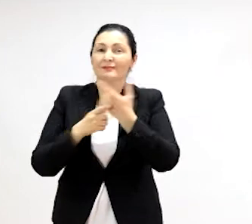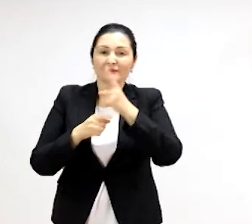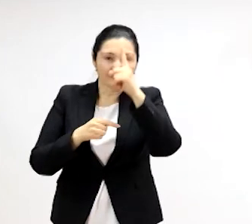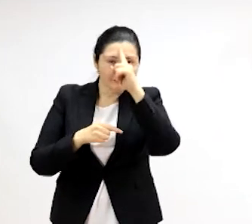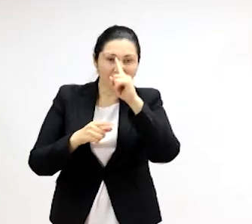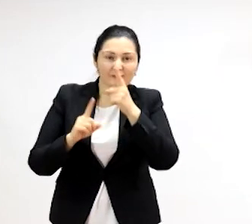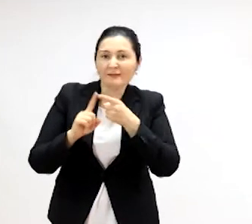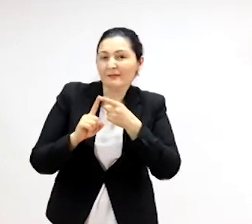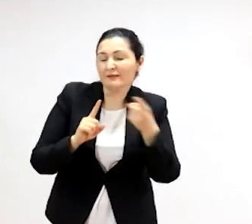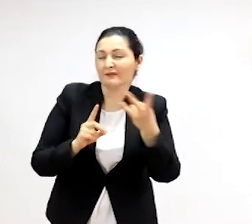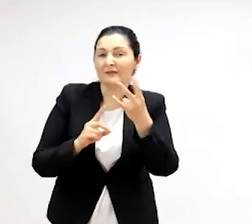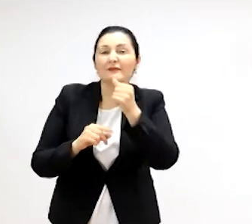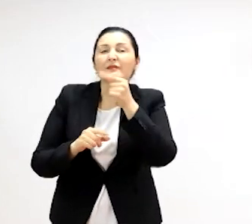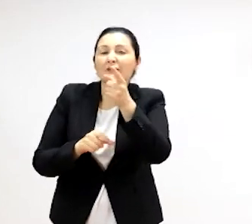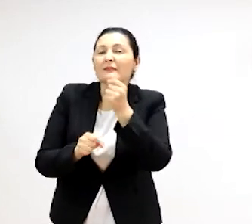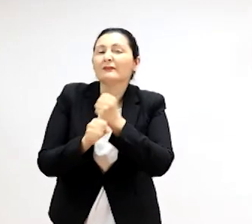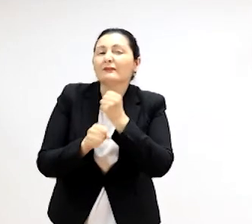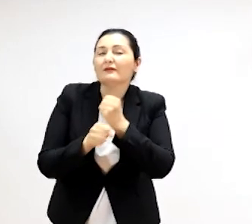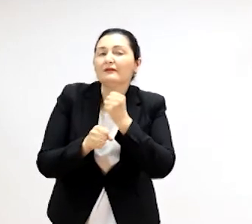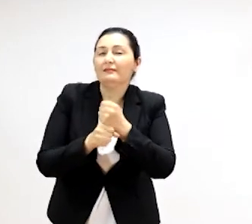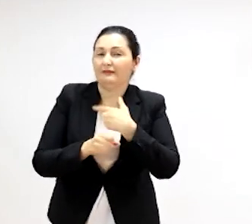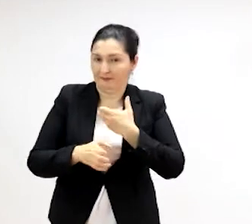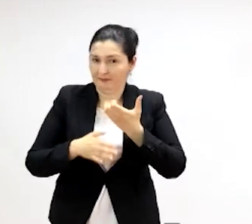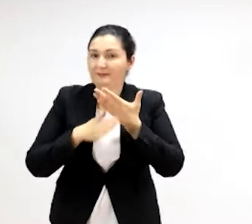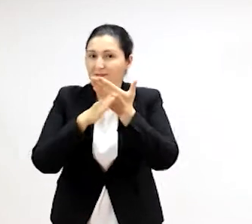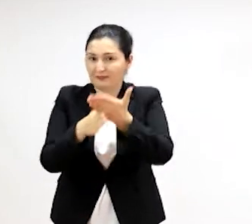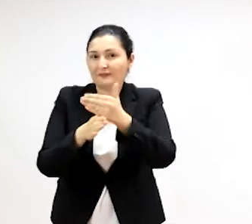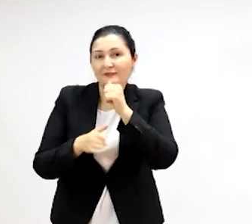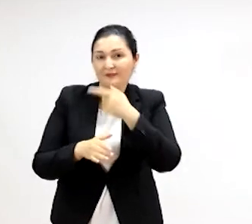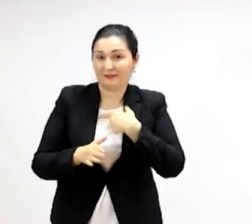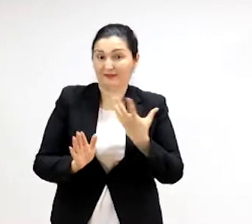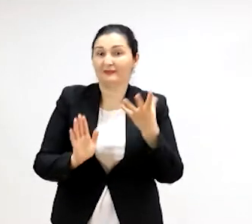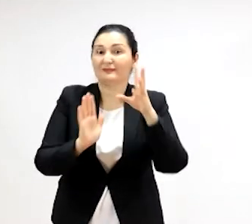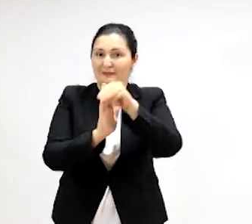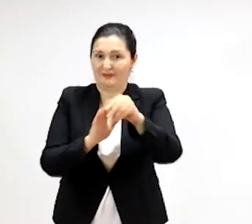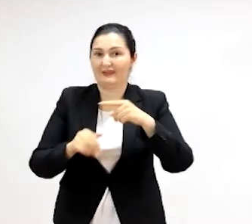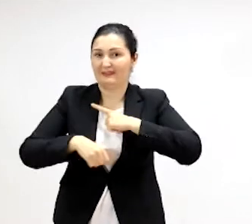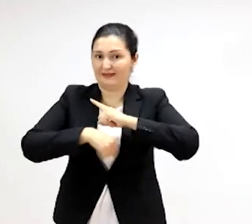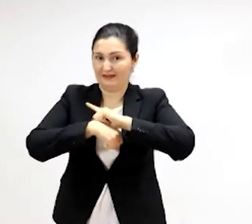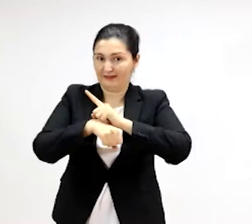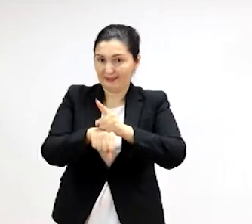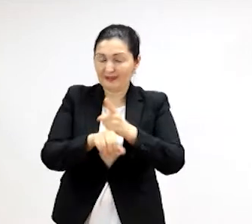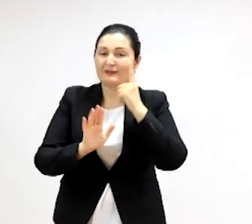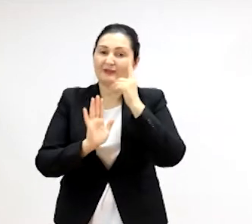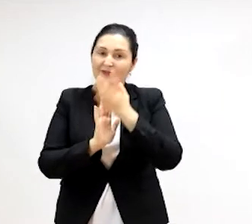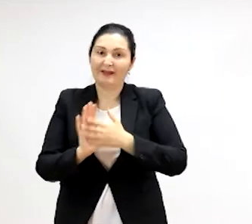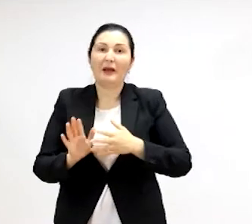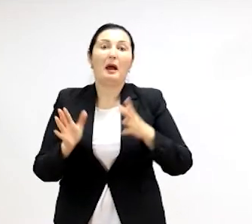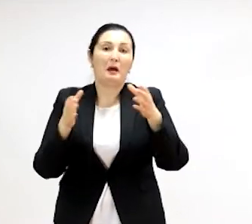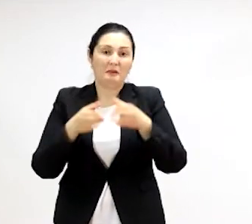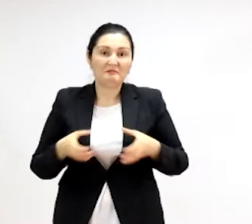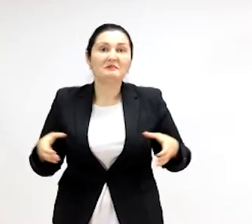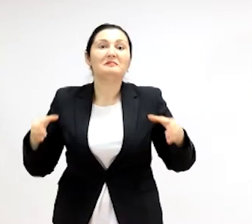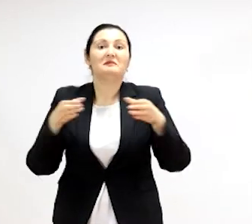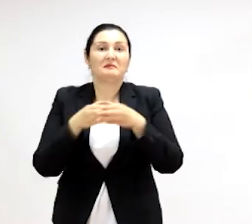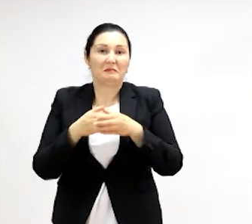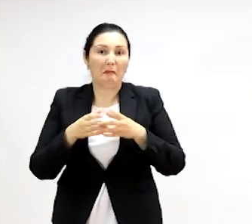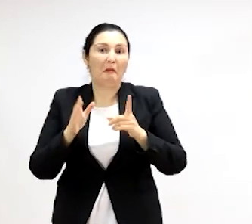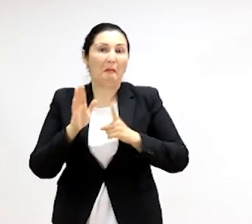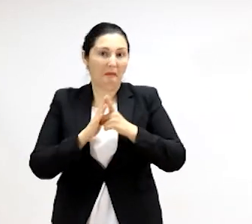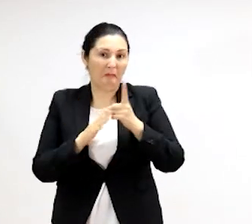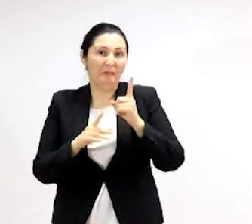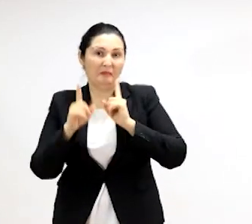рӯи реҷа зиндагӣ кунед. Ман ба шумо кӯмак мерасонам, пешниҳод кард соат. Боз шӯру мағали ҳайвонҳо баланд